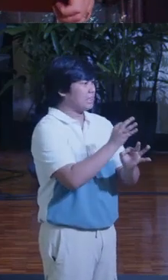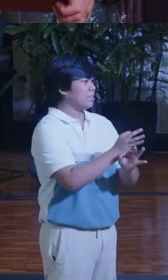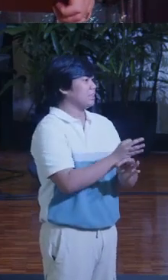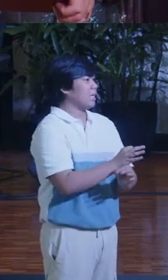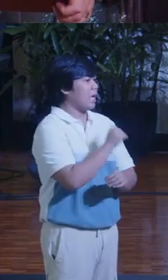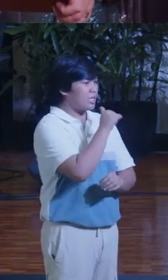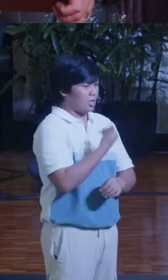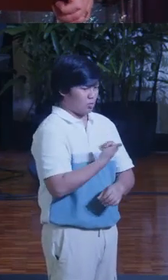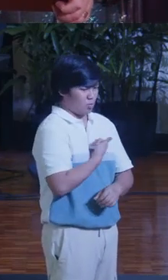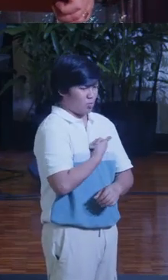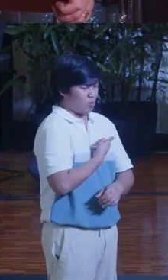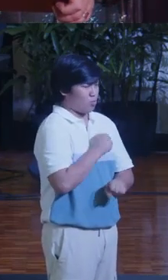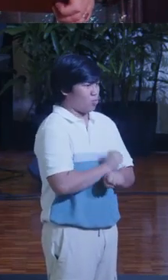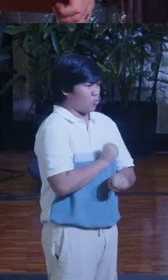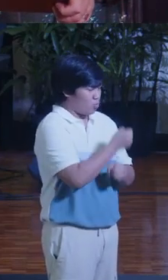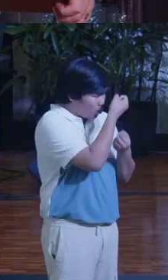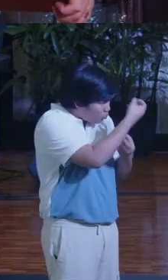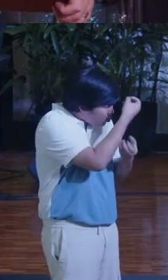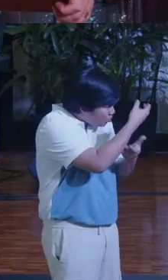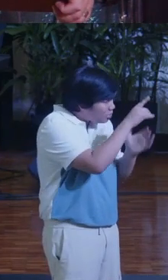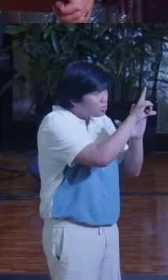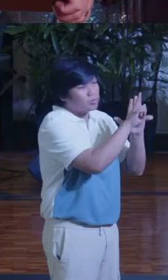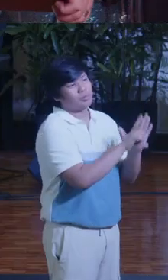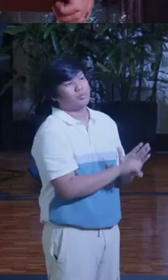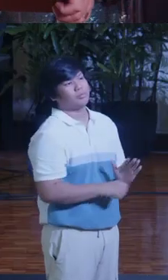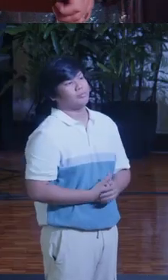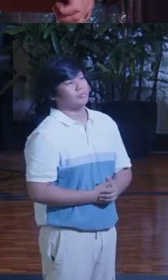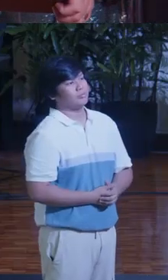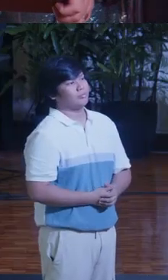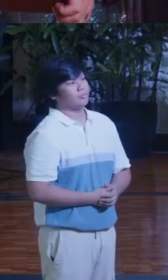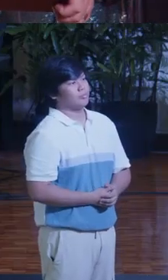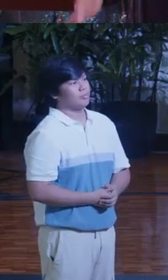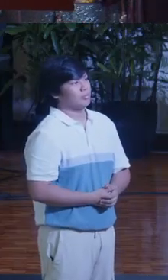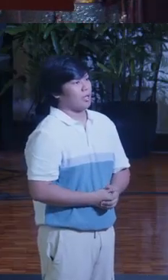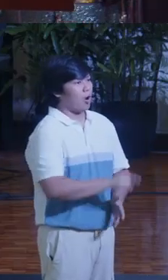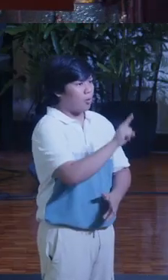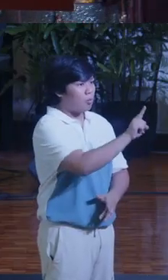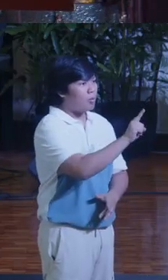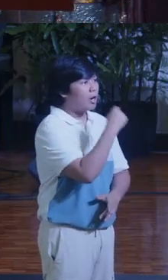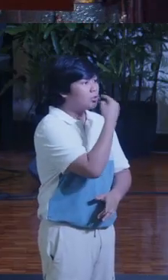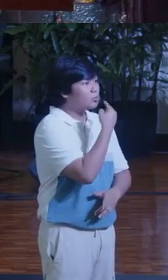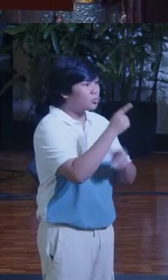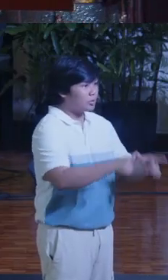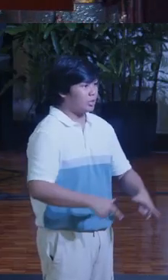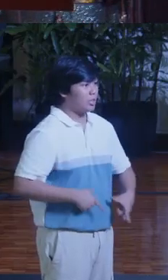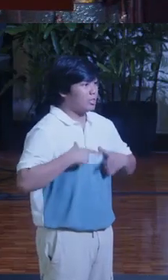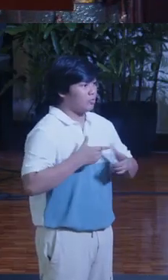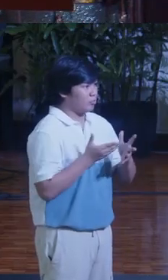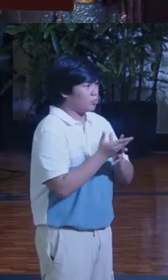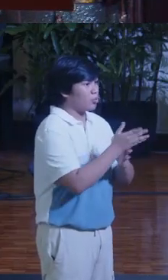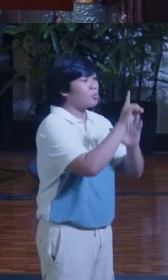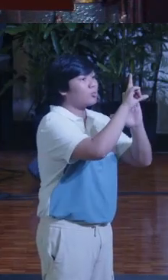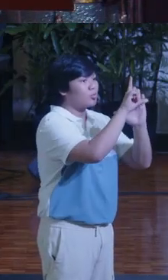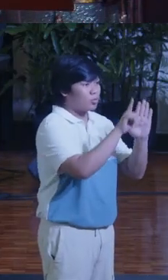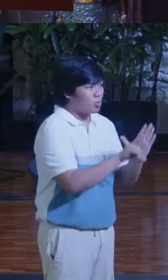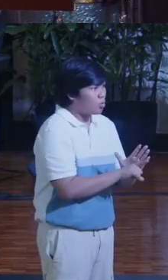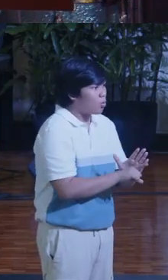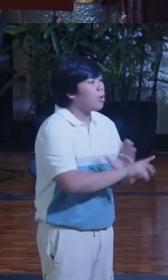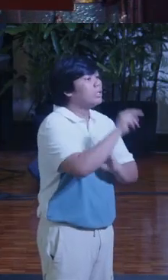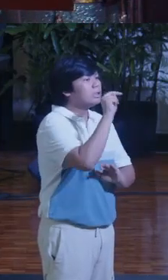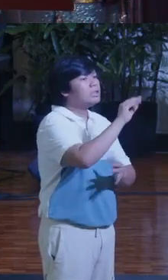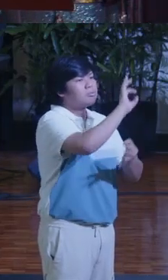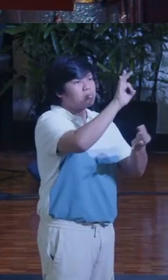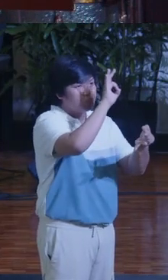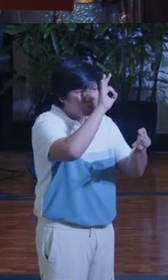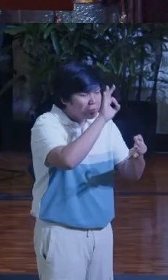Tapos kinote din niya ang Leviticus 18:5. The one who does them shall live by them. Ang ibig sabihin, lahat ng susunod